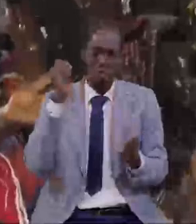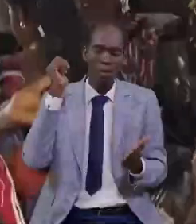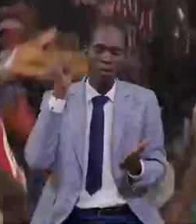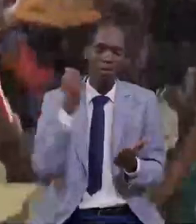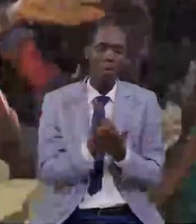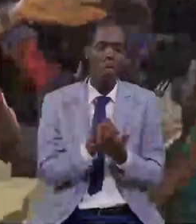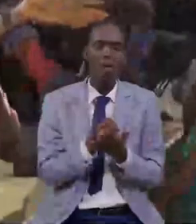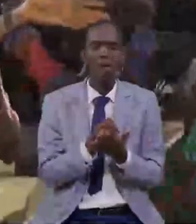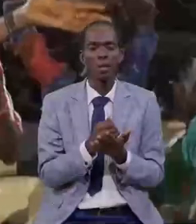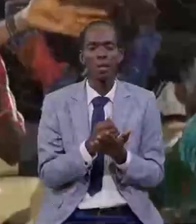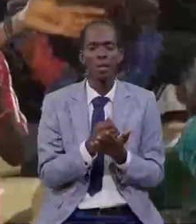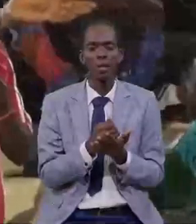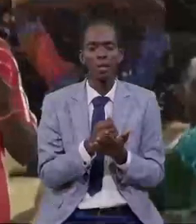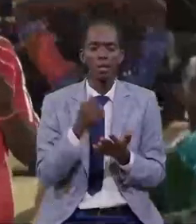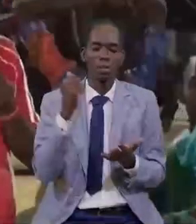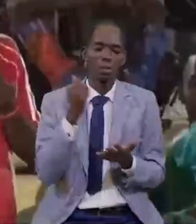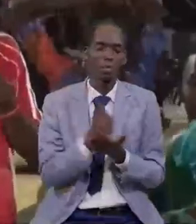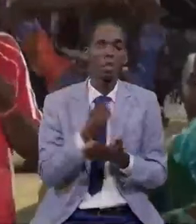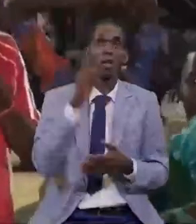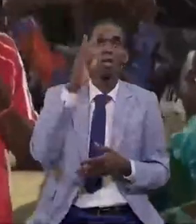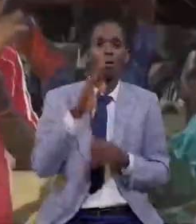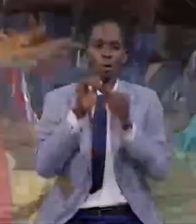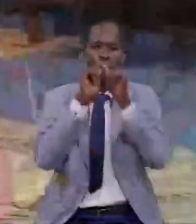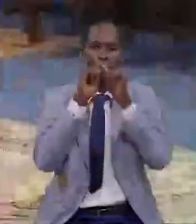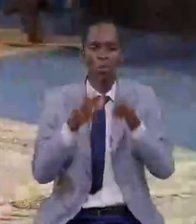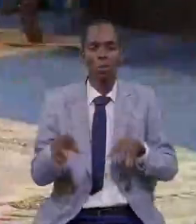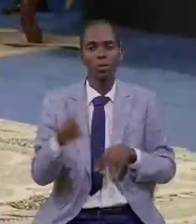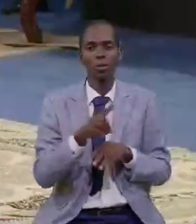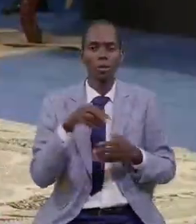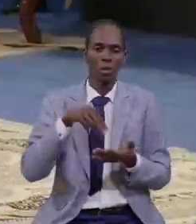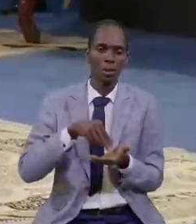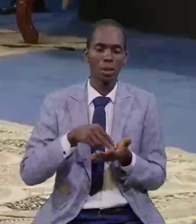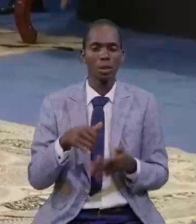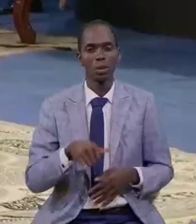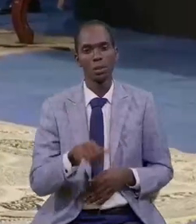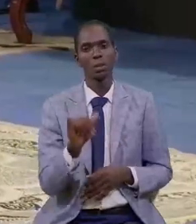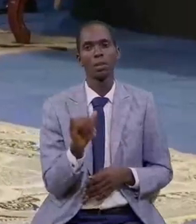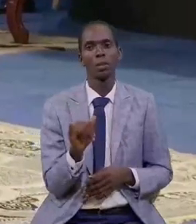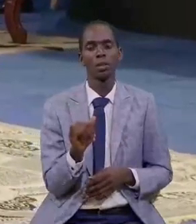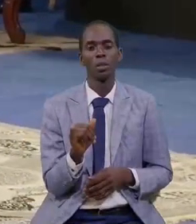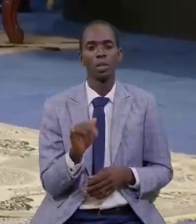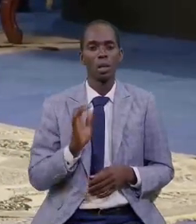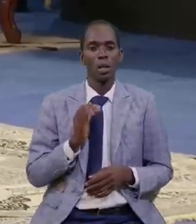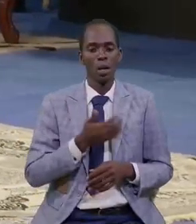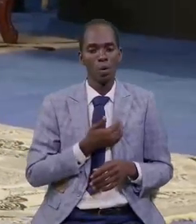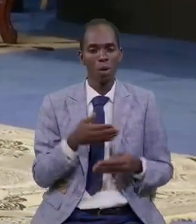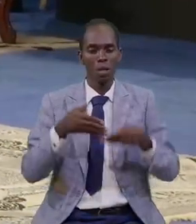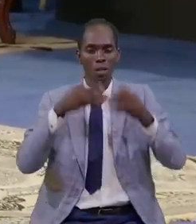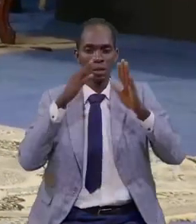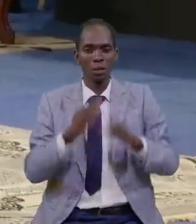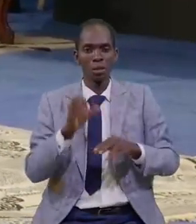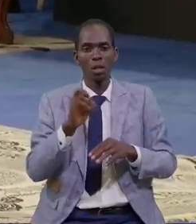prions amen que Dieu bénisse toujours debout toujours debout nos conseillers sont là